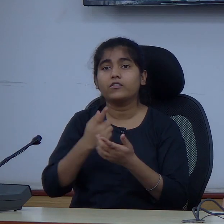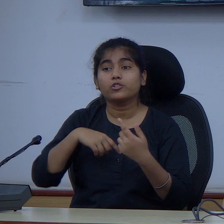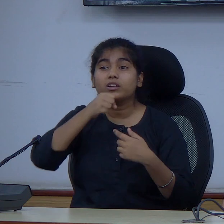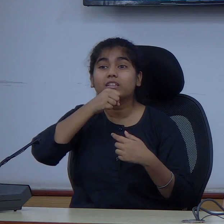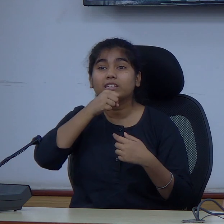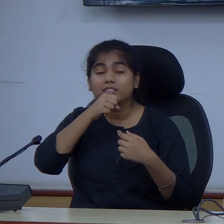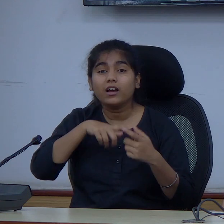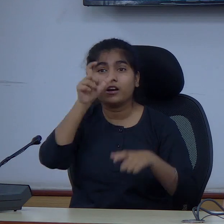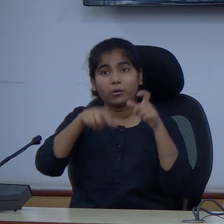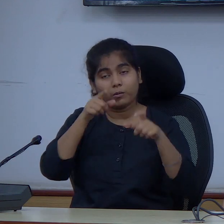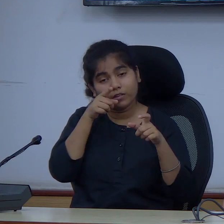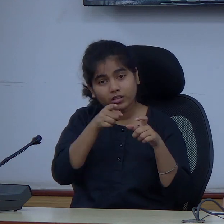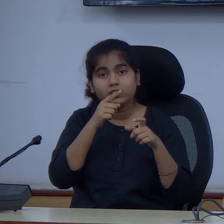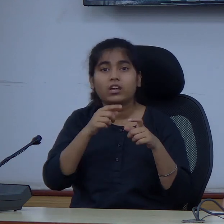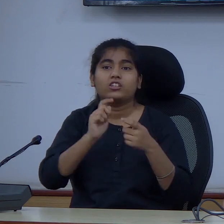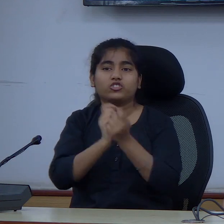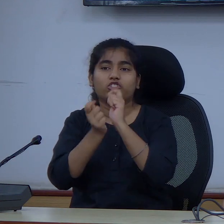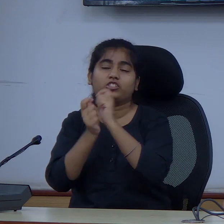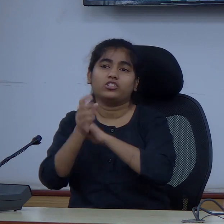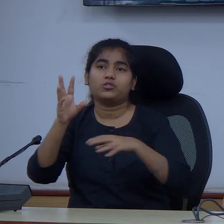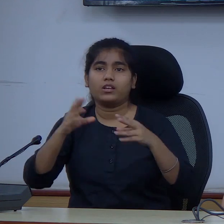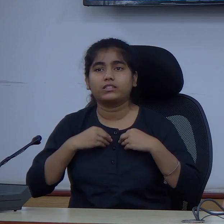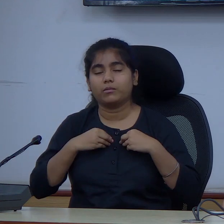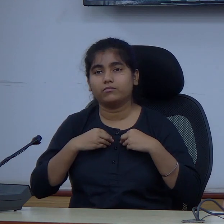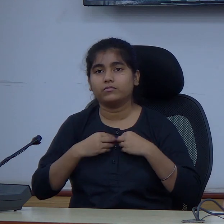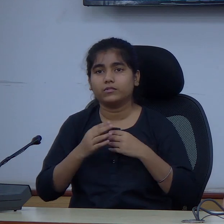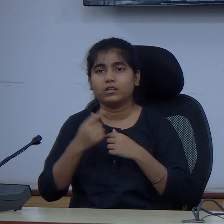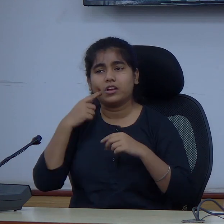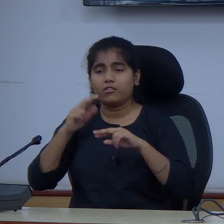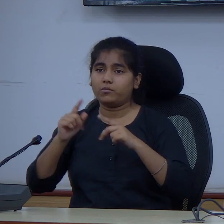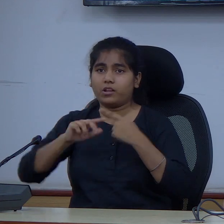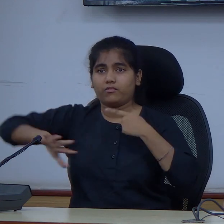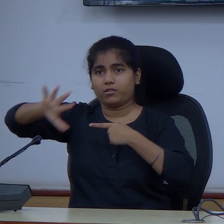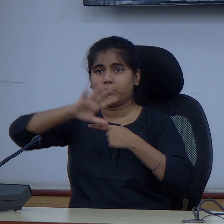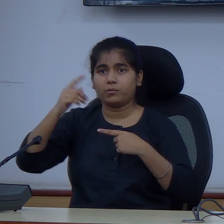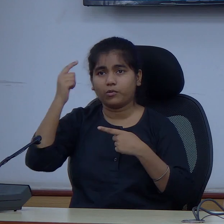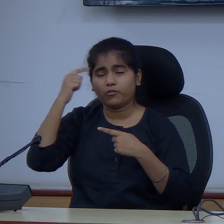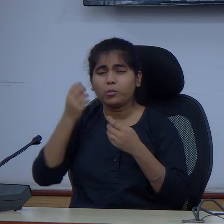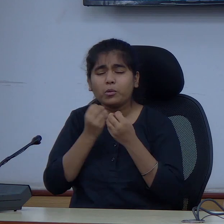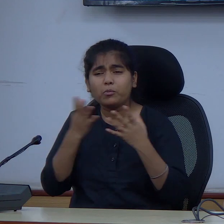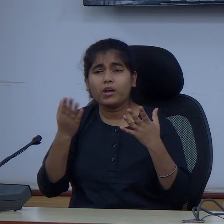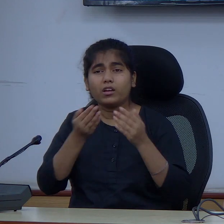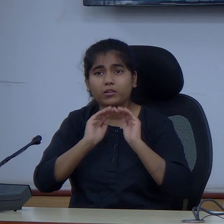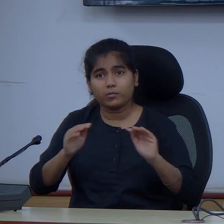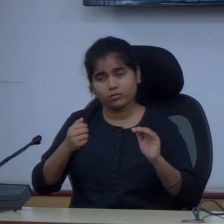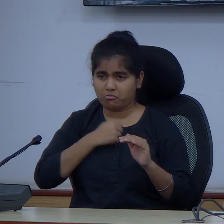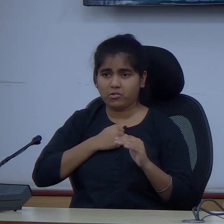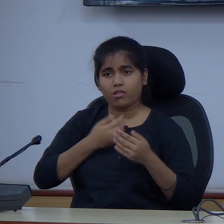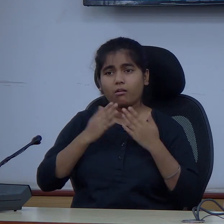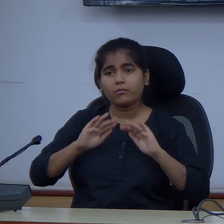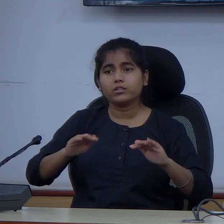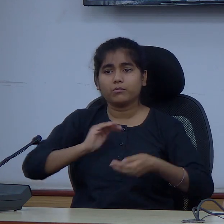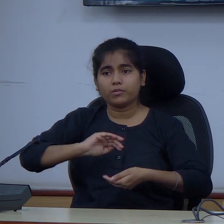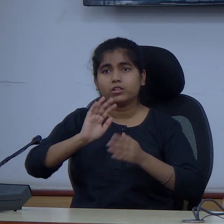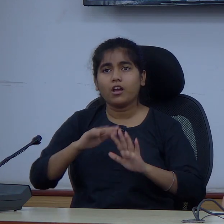यंगर जनरेशन जो है वो चेंज मांगे। और मेरा ये मानना है जैसे आजकल जो यंगर जनरेशन है वो ही चेंज को आगे लाती